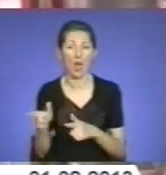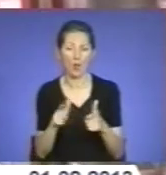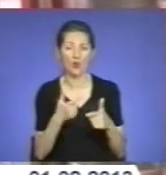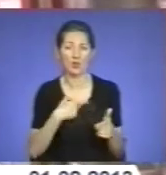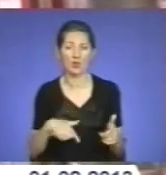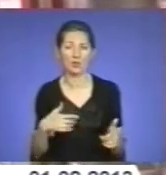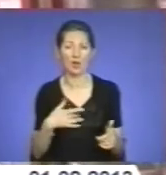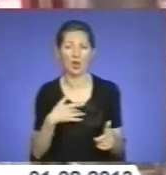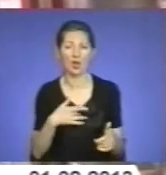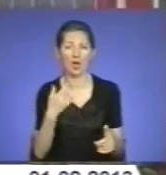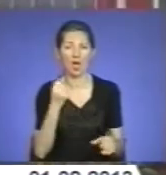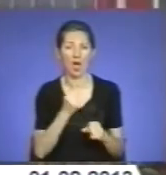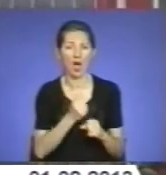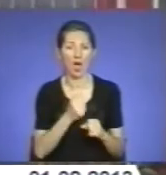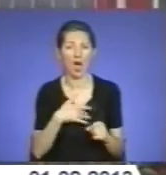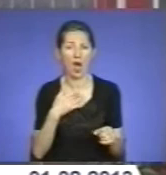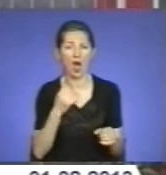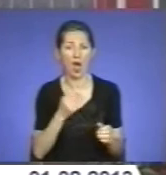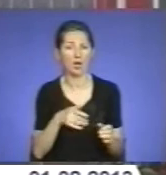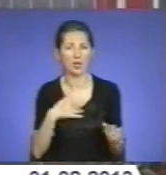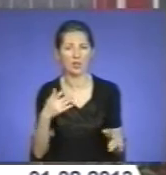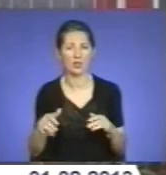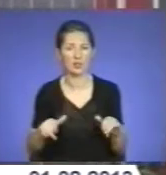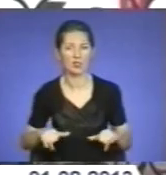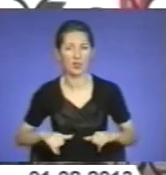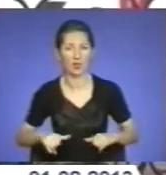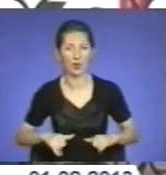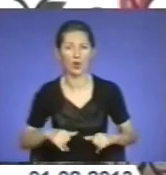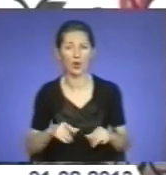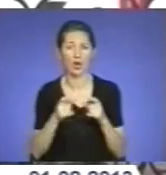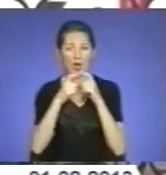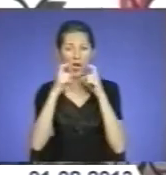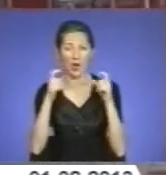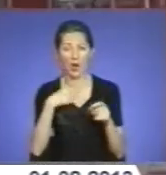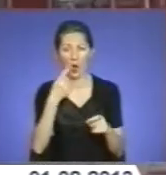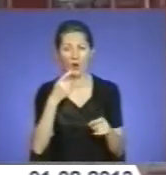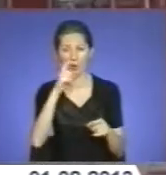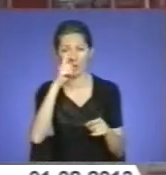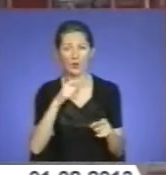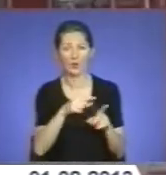розкидав товар, нецензурною лайкою крив працівників та відвідувачів торгової ятки. П'яний